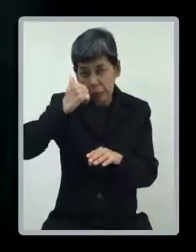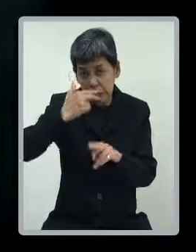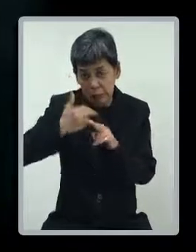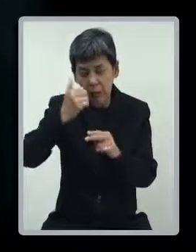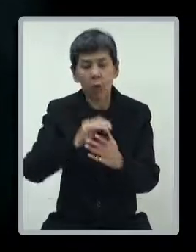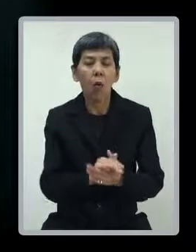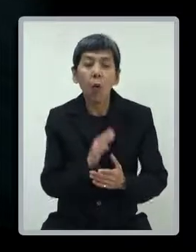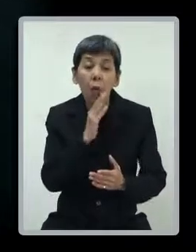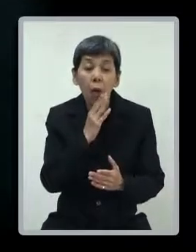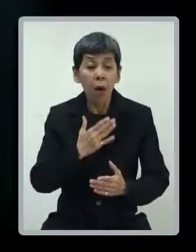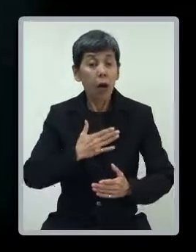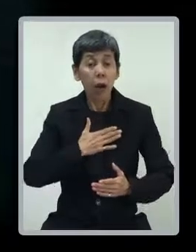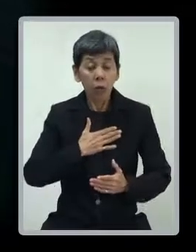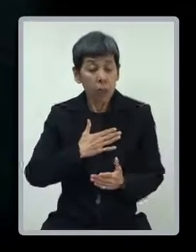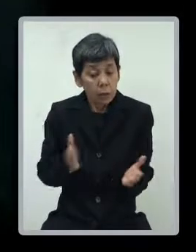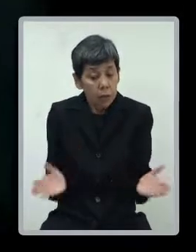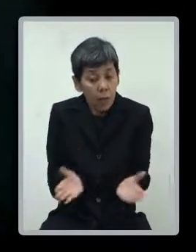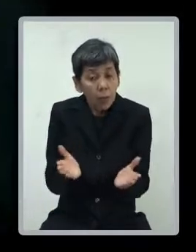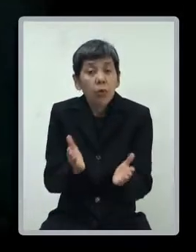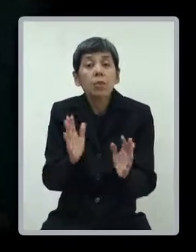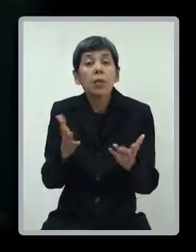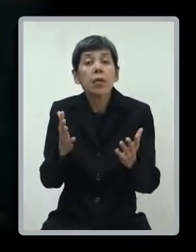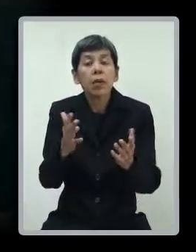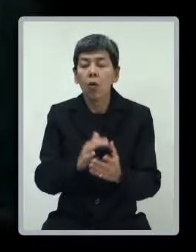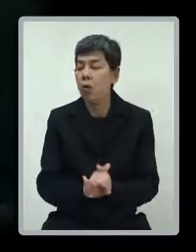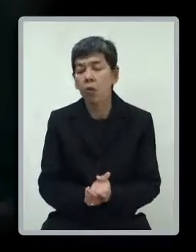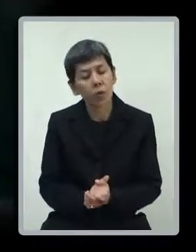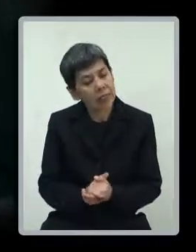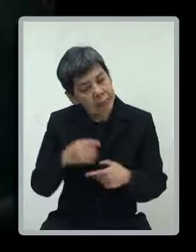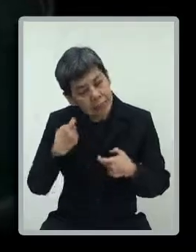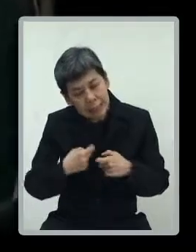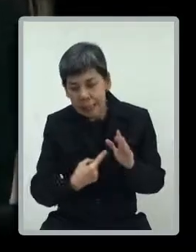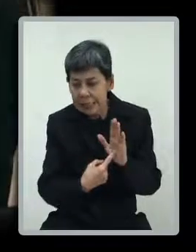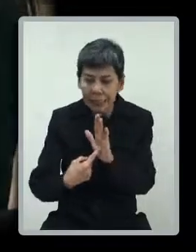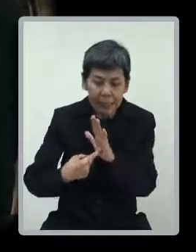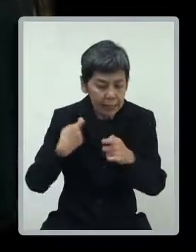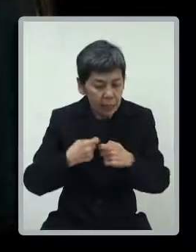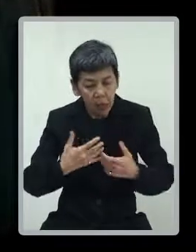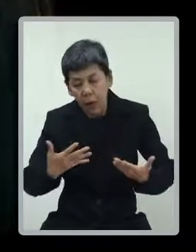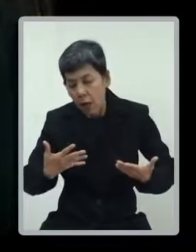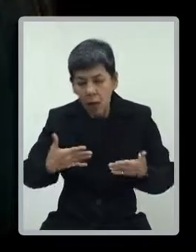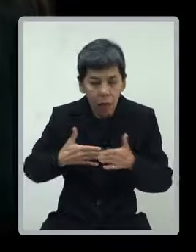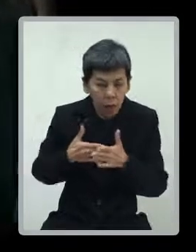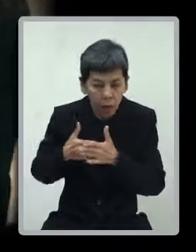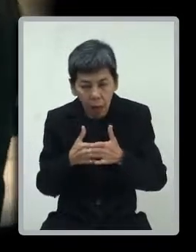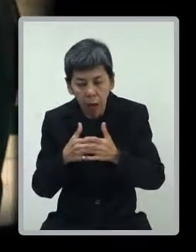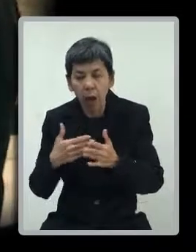นี่ยถ้าวันนี้พวกเราไม่ช่วยกันสนับสนุนโอ้โหมันยากเหมือนกัน เขาคงจะท้อเนอะ